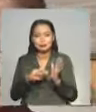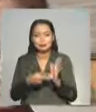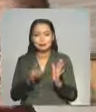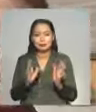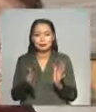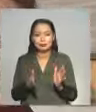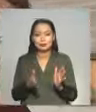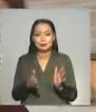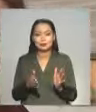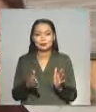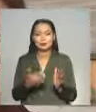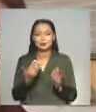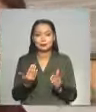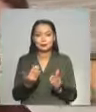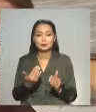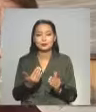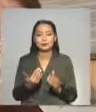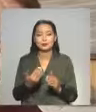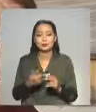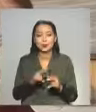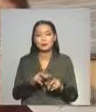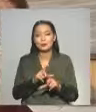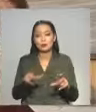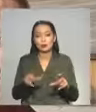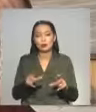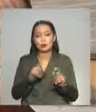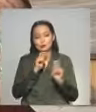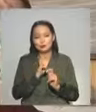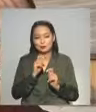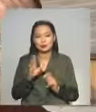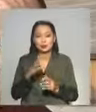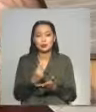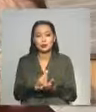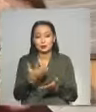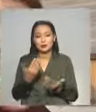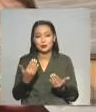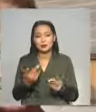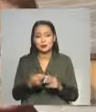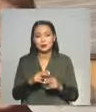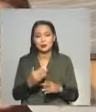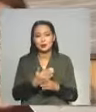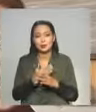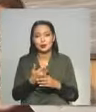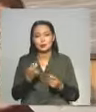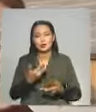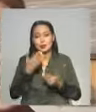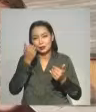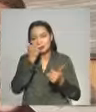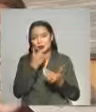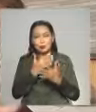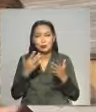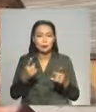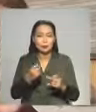очень много денег уходит, именно в школу. Все дорого, а так, если помощь есть, конечно, спасибо большое за помощь,